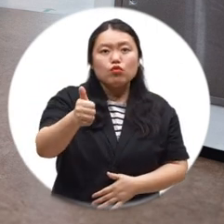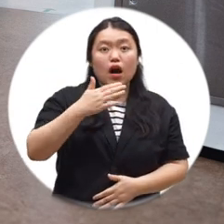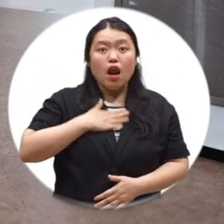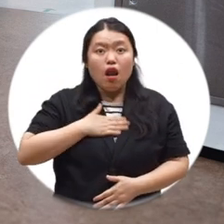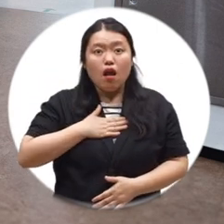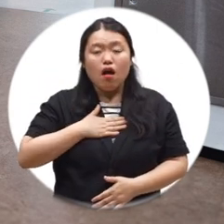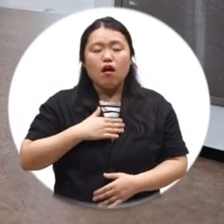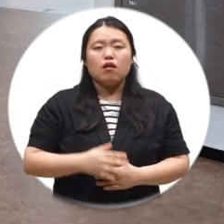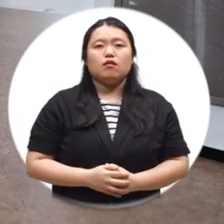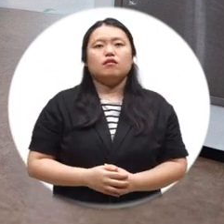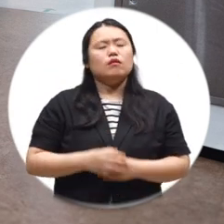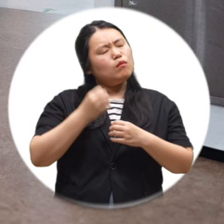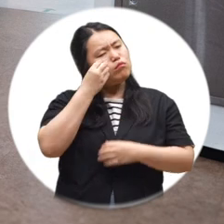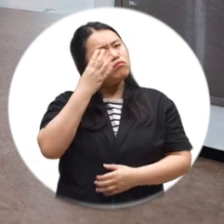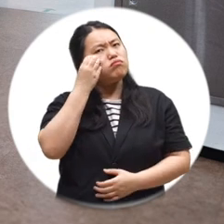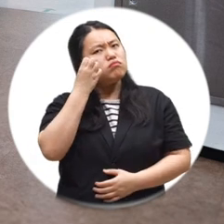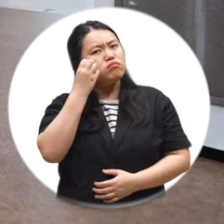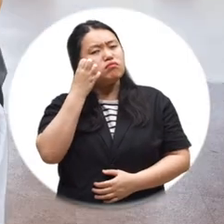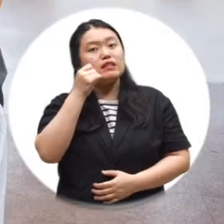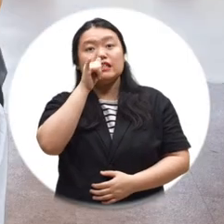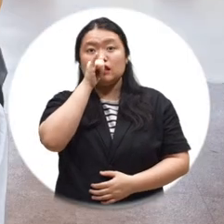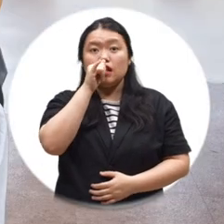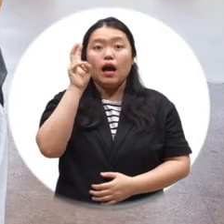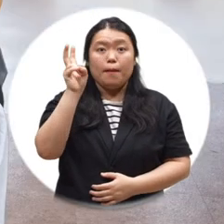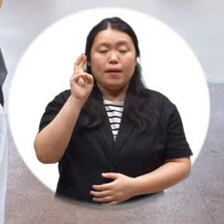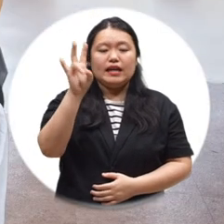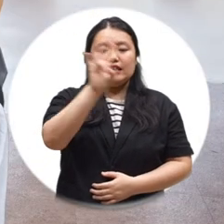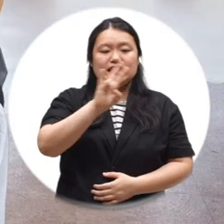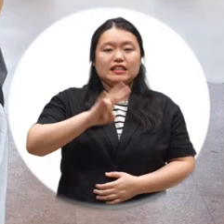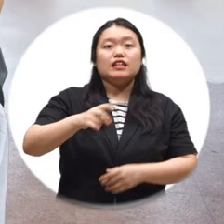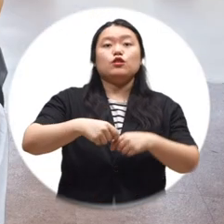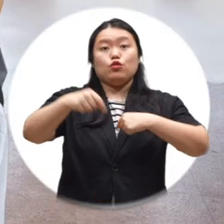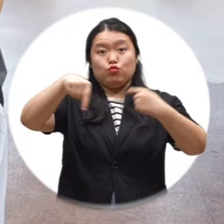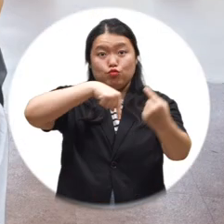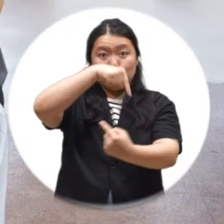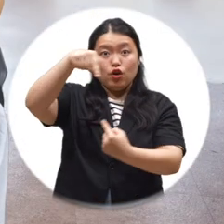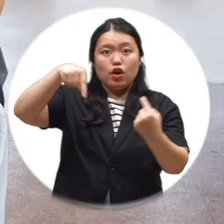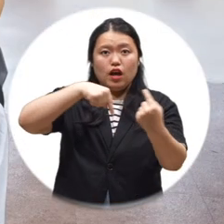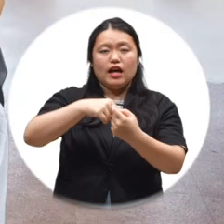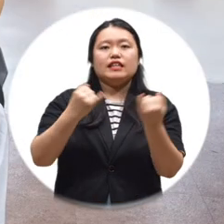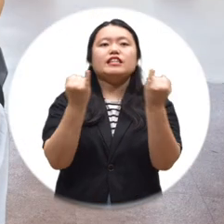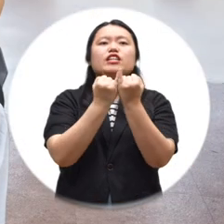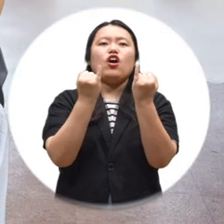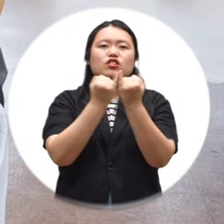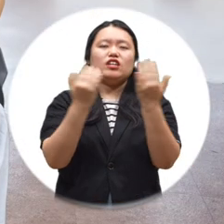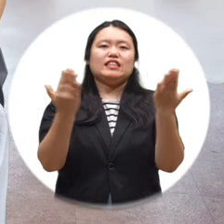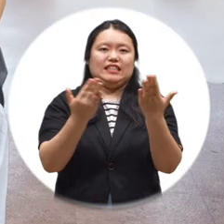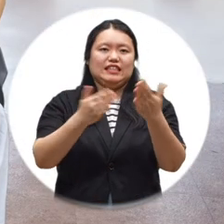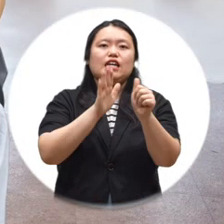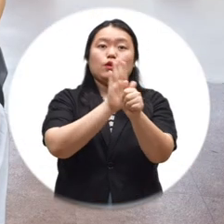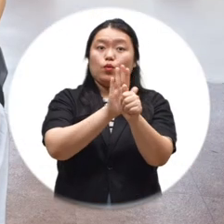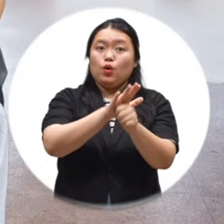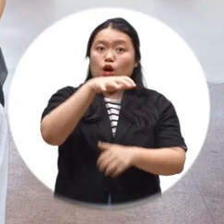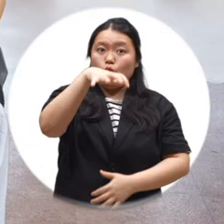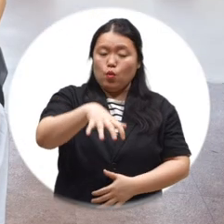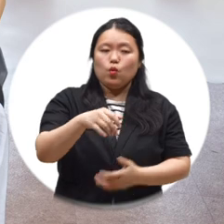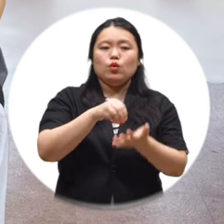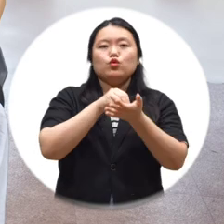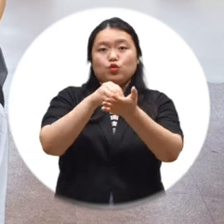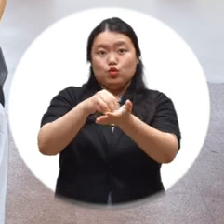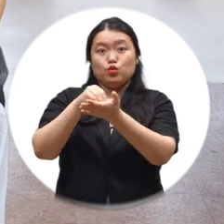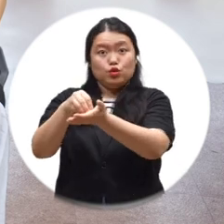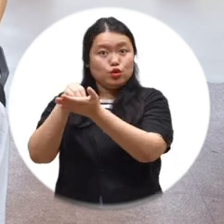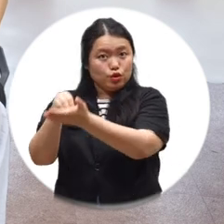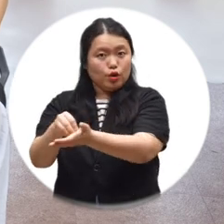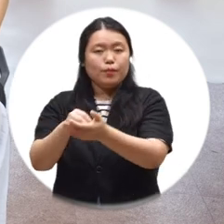들어보셨을까요? 생소하신 분들도 있을 텐데요. 시흥에서 직접 운영하는 여성 일자리 기관으로 여성의 취업, 직업